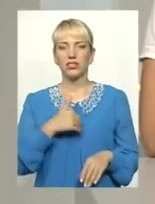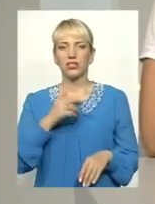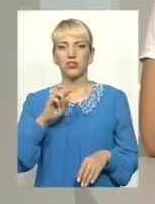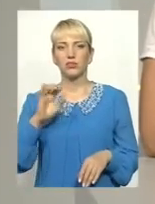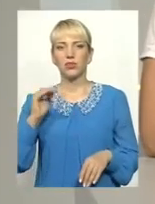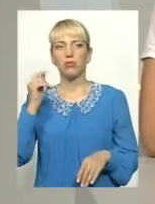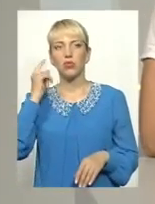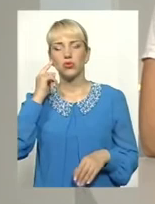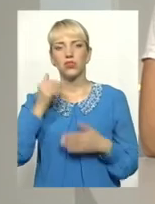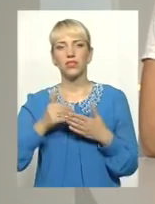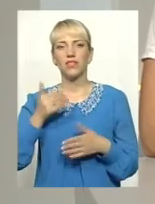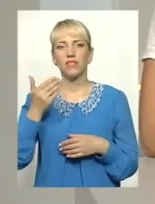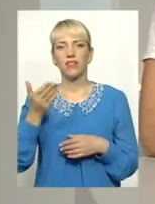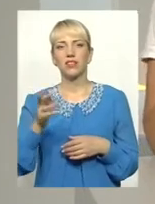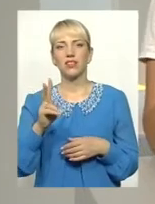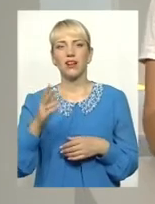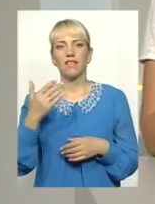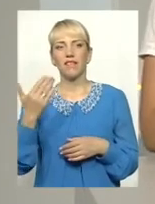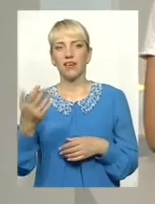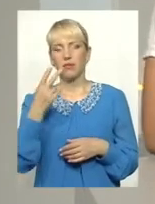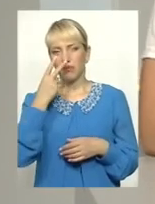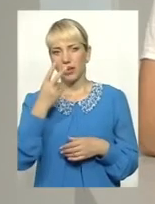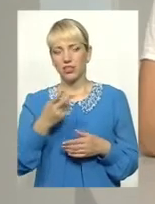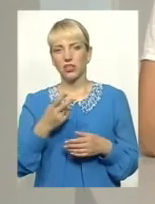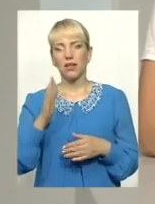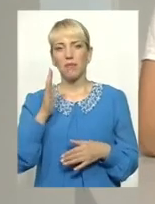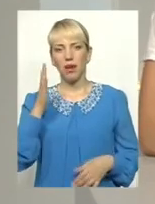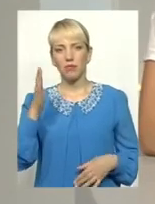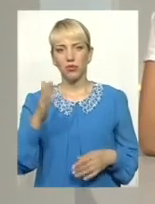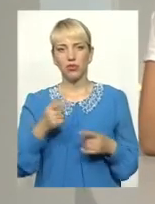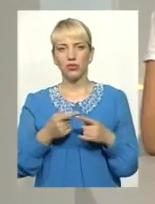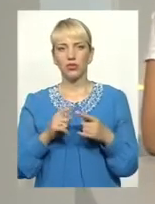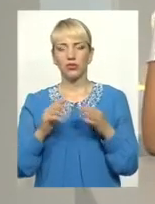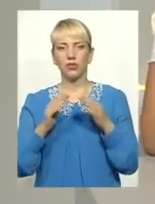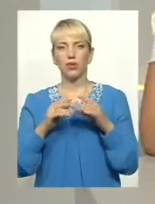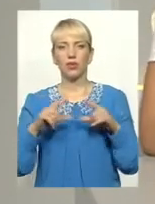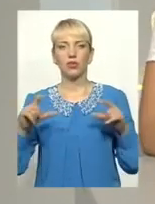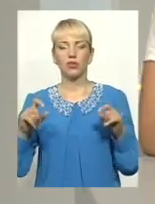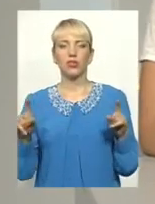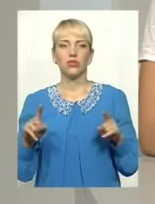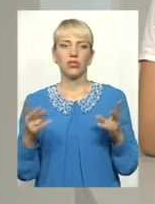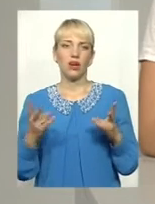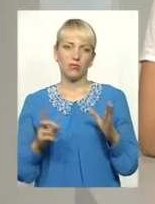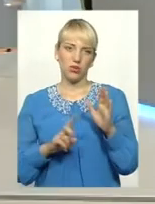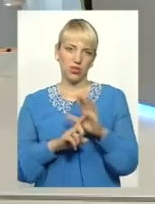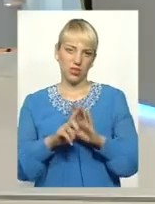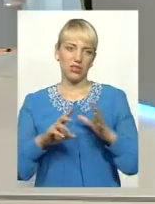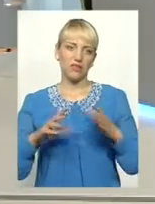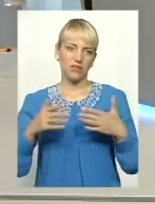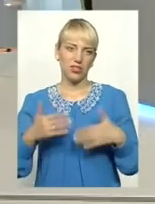від вас, як ви бачите майбутнє притулку і з чого конкретно потрібно почати вже?